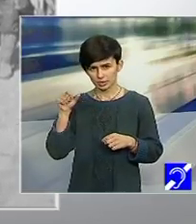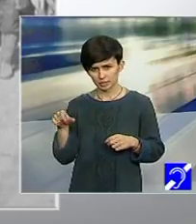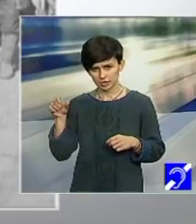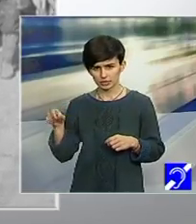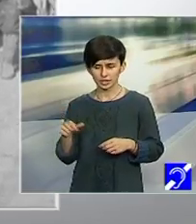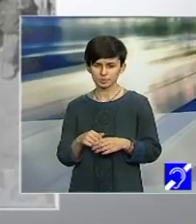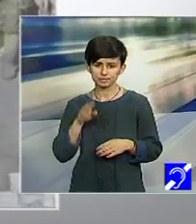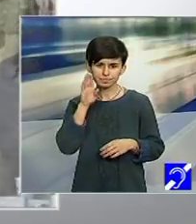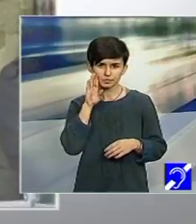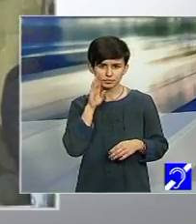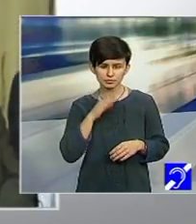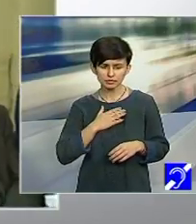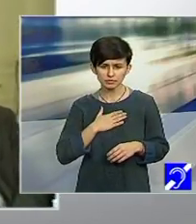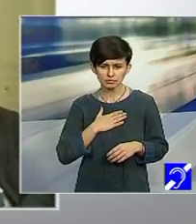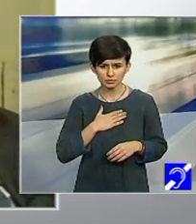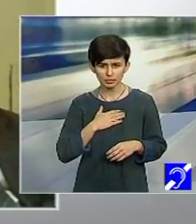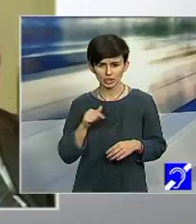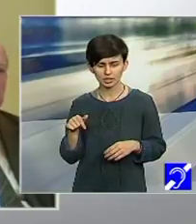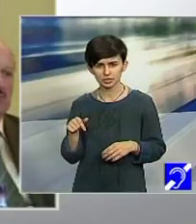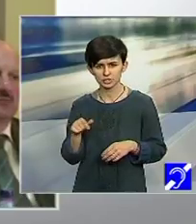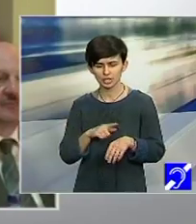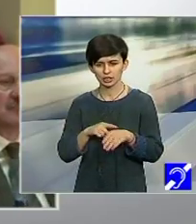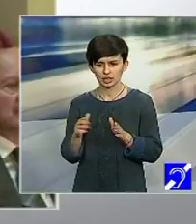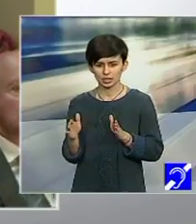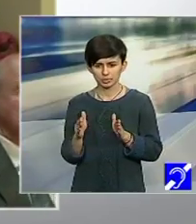mea, tocmai în perioada aceasta,